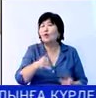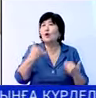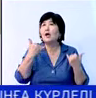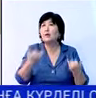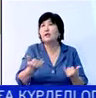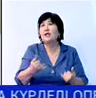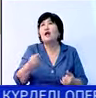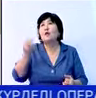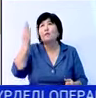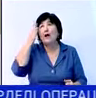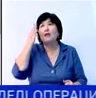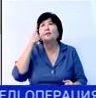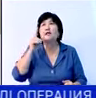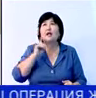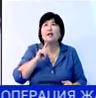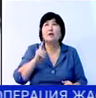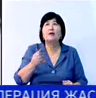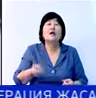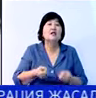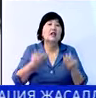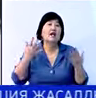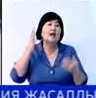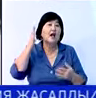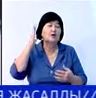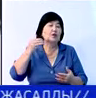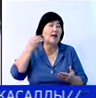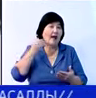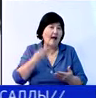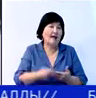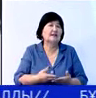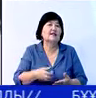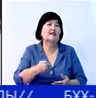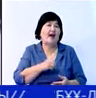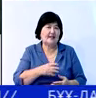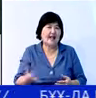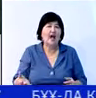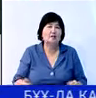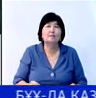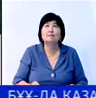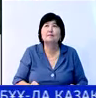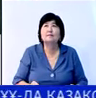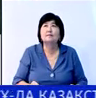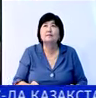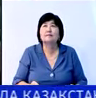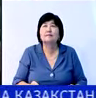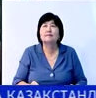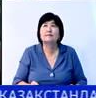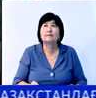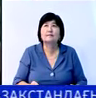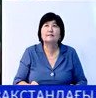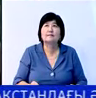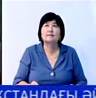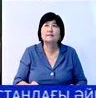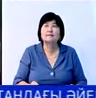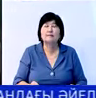болмысымен, мәнімен де нәрімен де жарқырай түсетін асыл қазына. Шолпан Исабекова, Бекболат Әбденов, Төрехан Қожахметов,